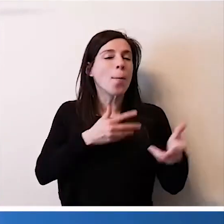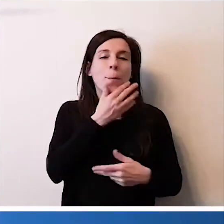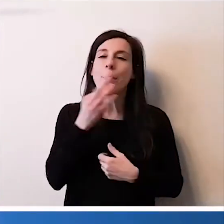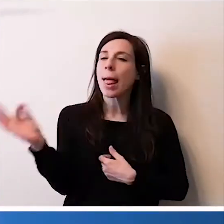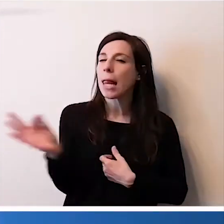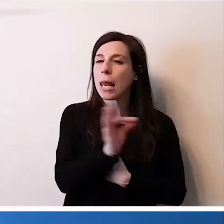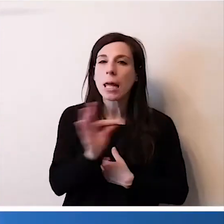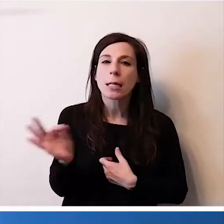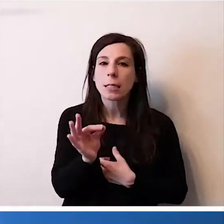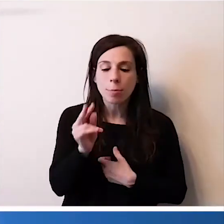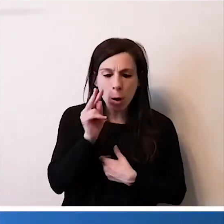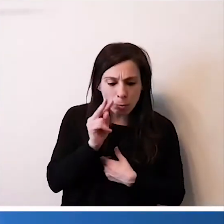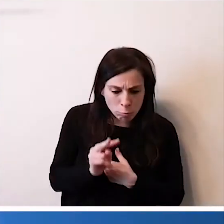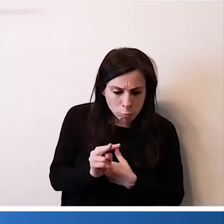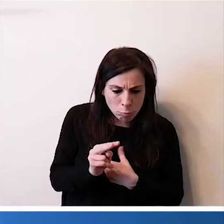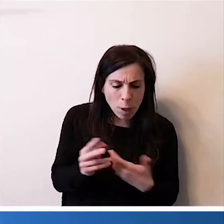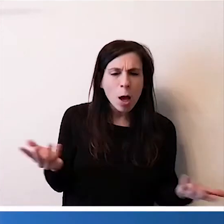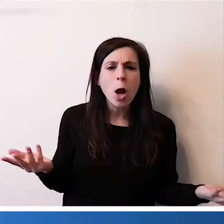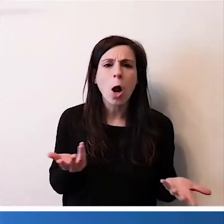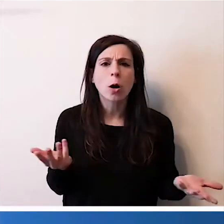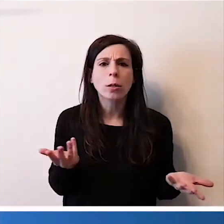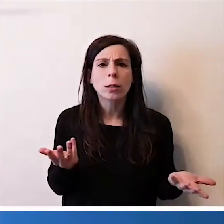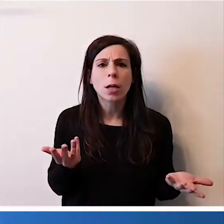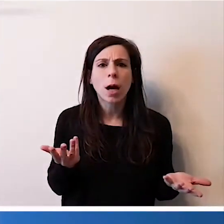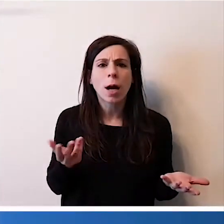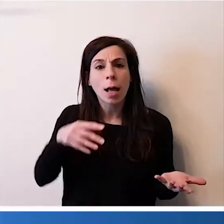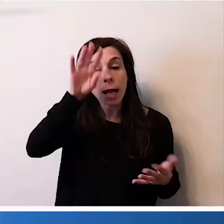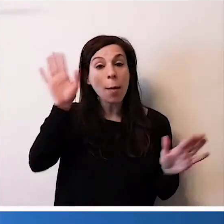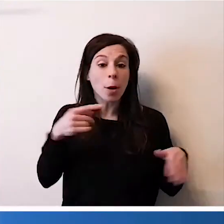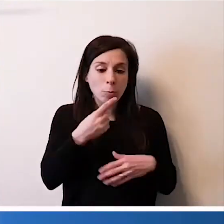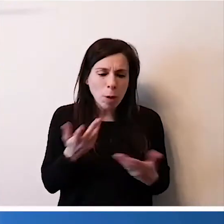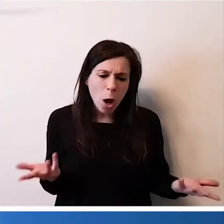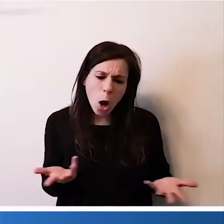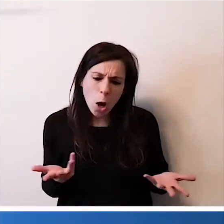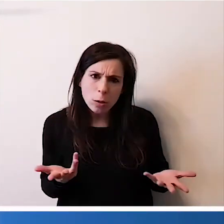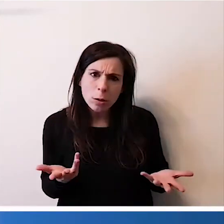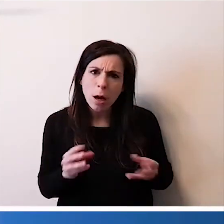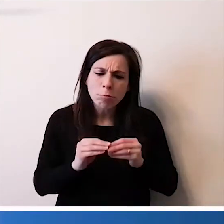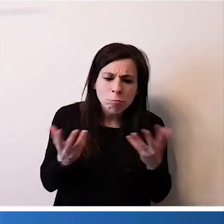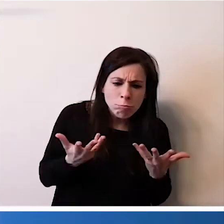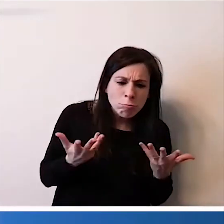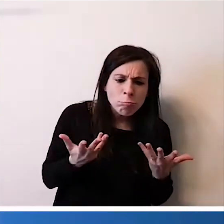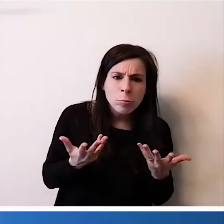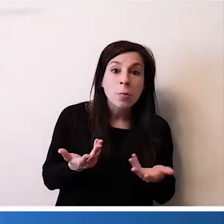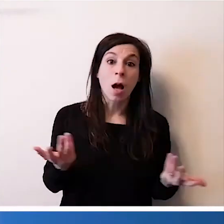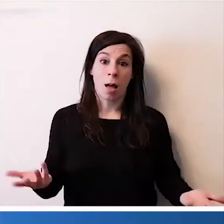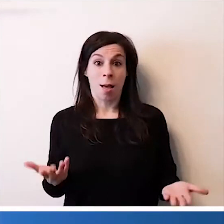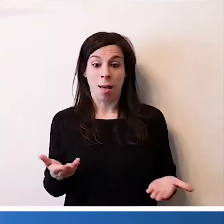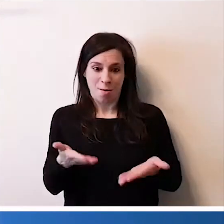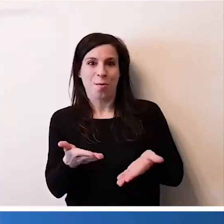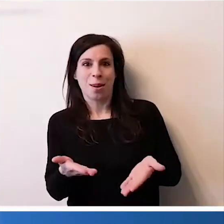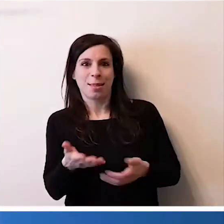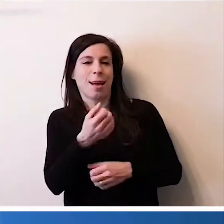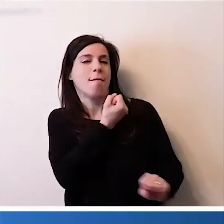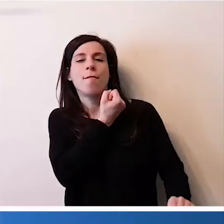Oh! E subito il capo degli angeli gli chiese: ma Serafino, ma che cos'è questa cosa? Ma come? Questa qui è